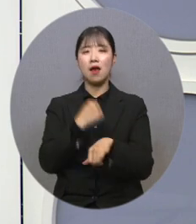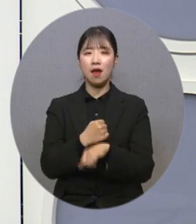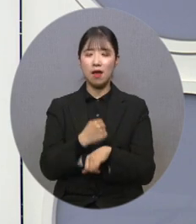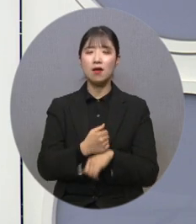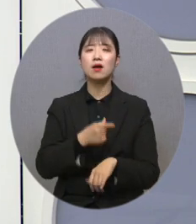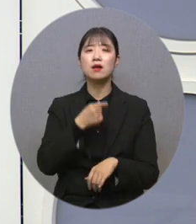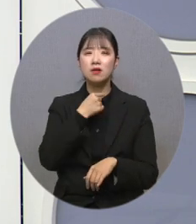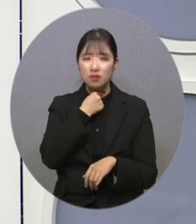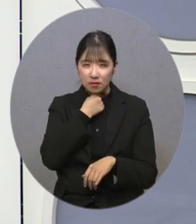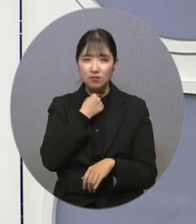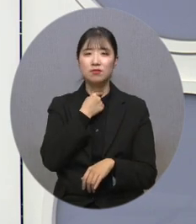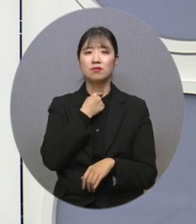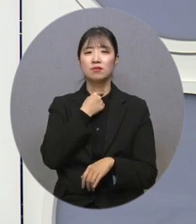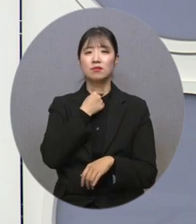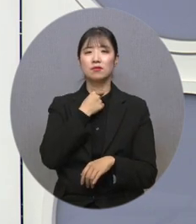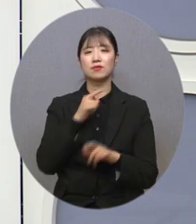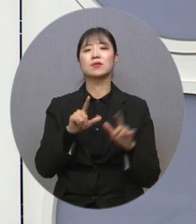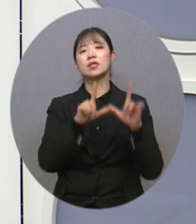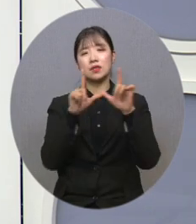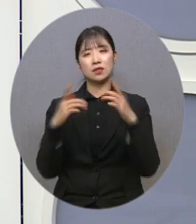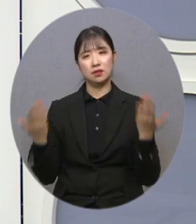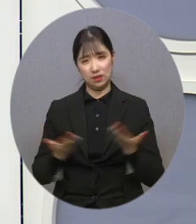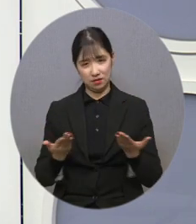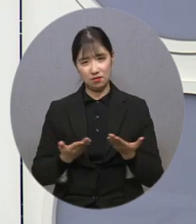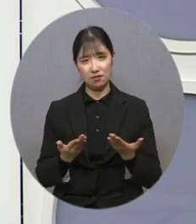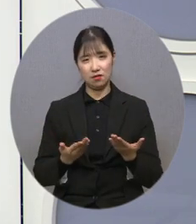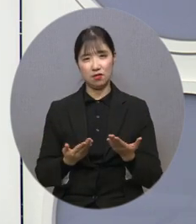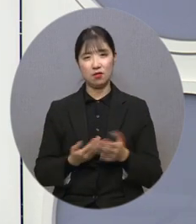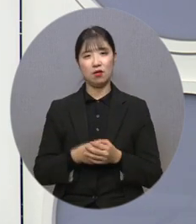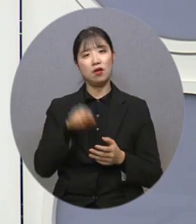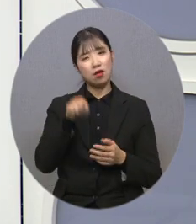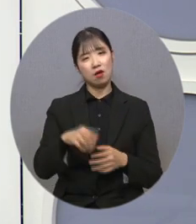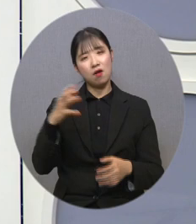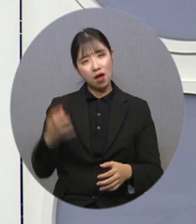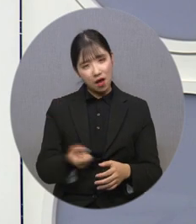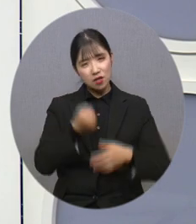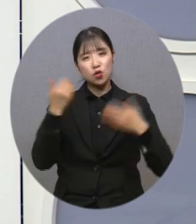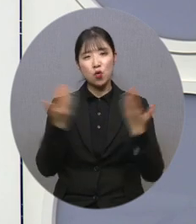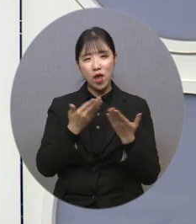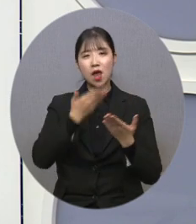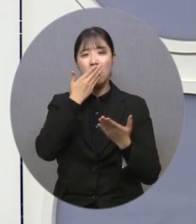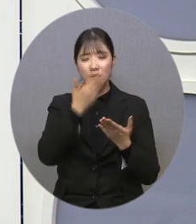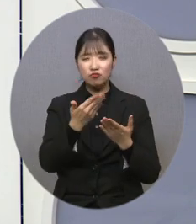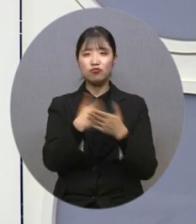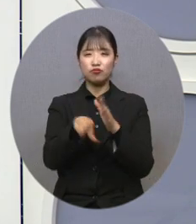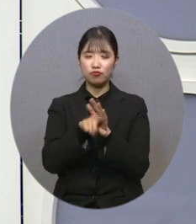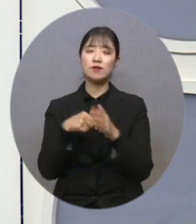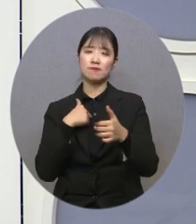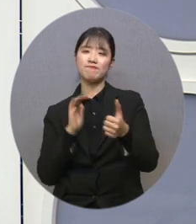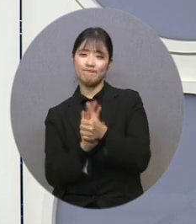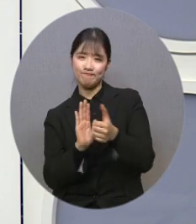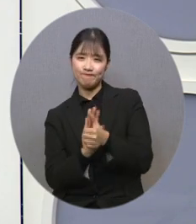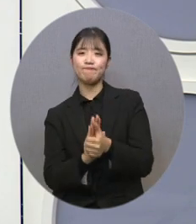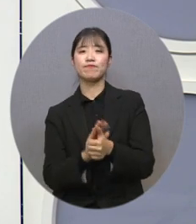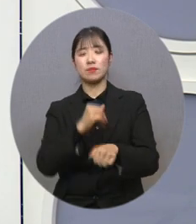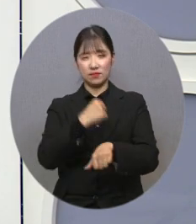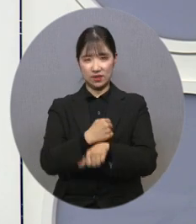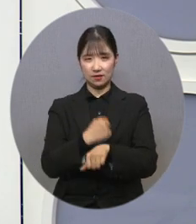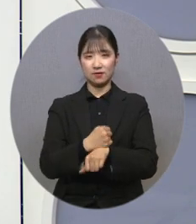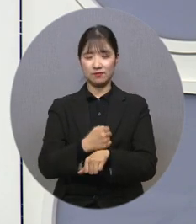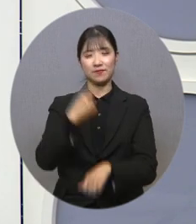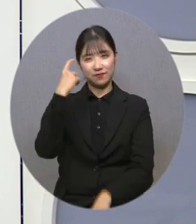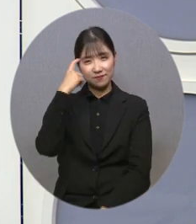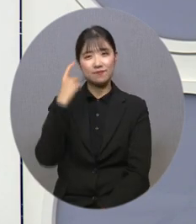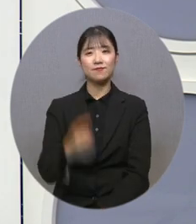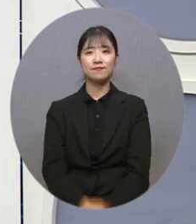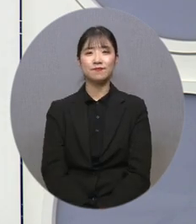싶은, 평생 하면서 살고 싶은 직업, 이런 걸 가지고 일할 수 있도록 뒷바라지를 해줄